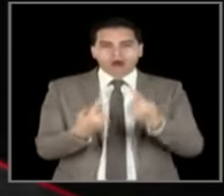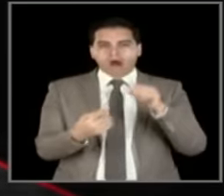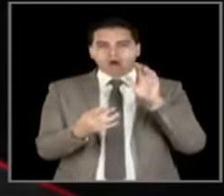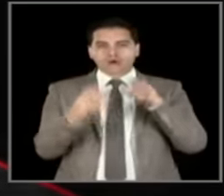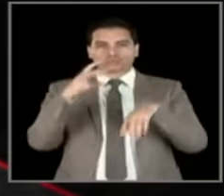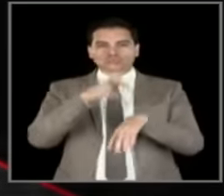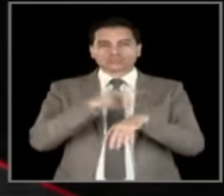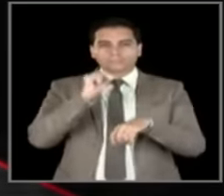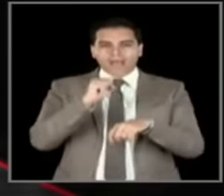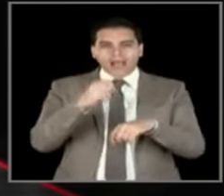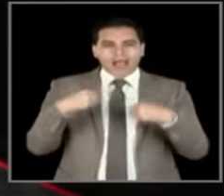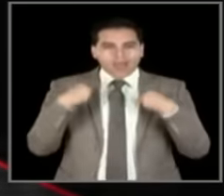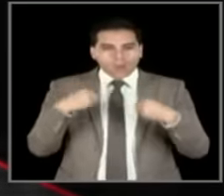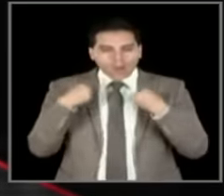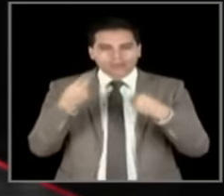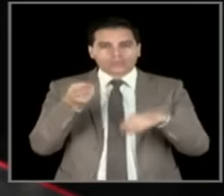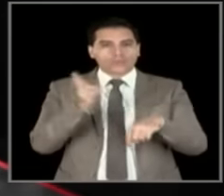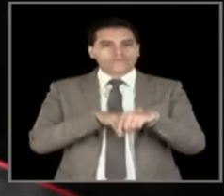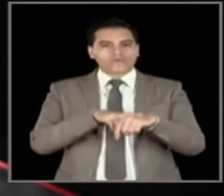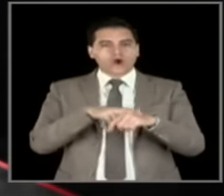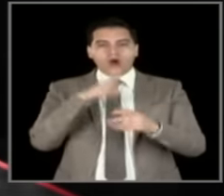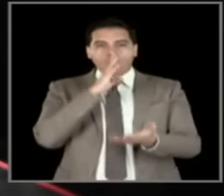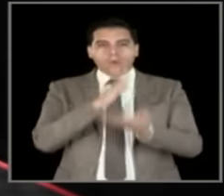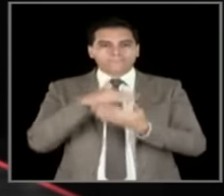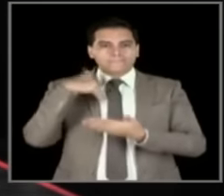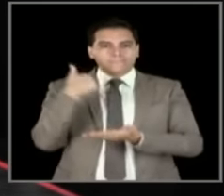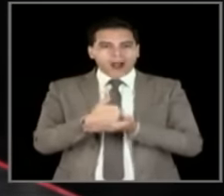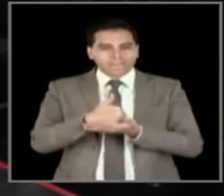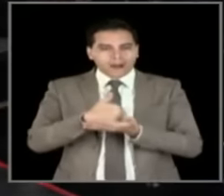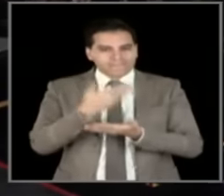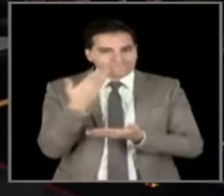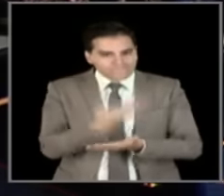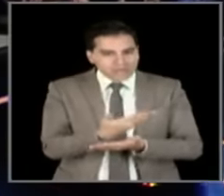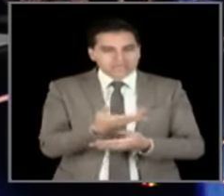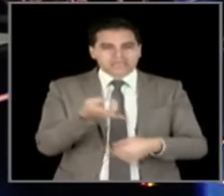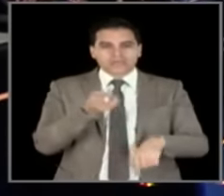البيطري والحقوق والاقتصاد والأداب والتجارة.